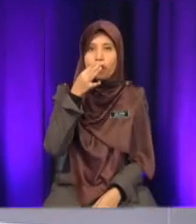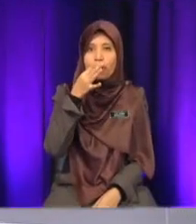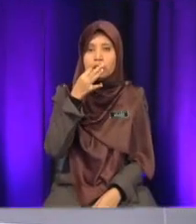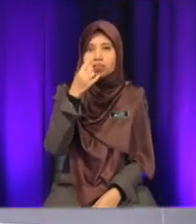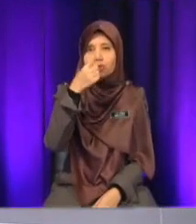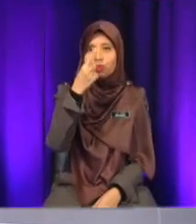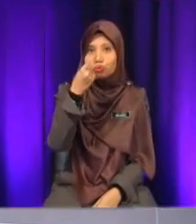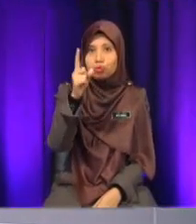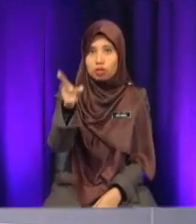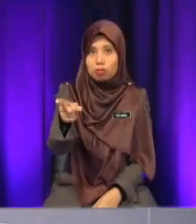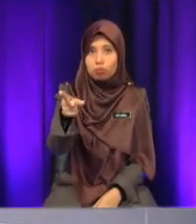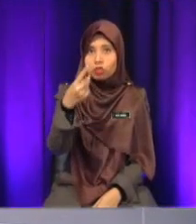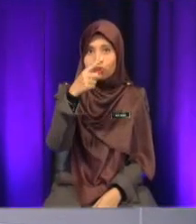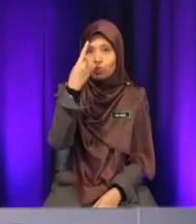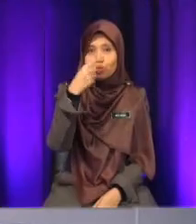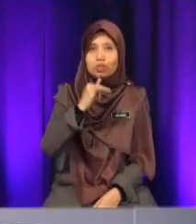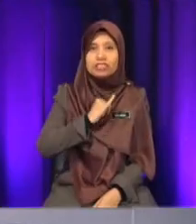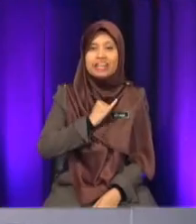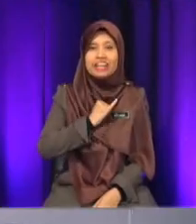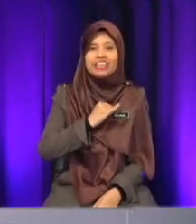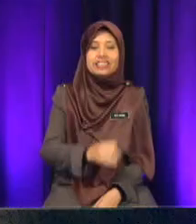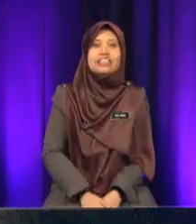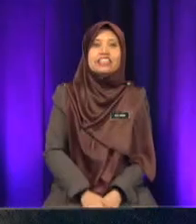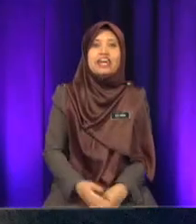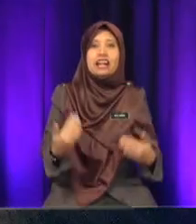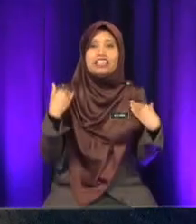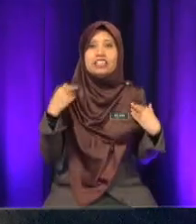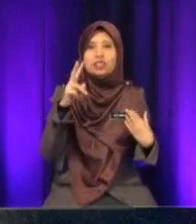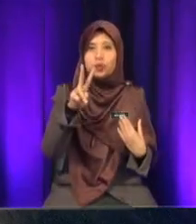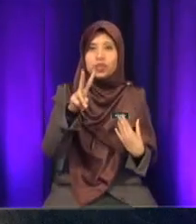dan satu untuk kamu untuk Cikgu menarik